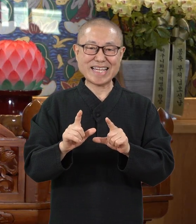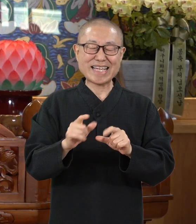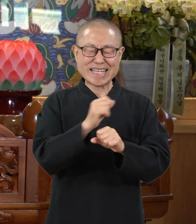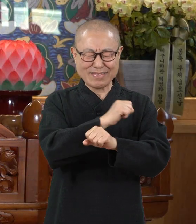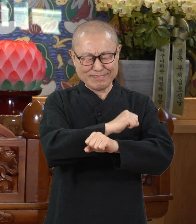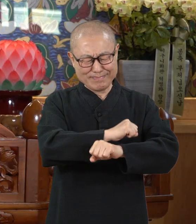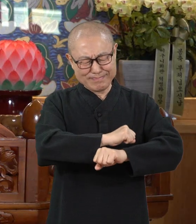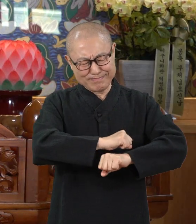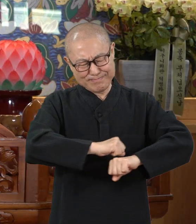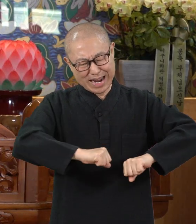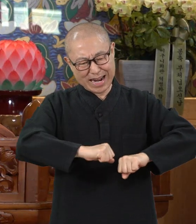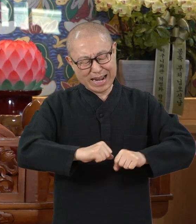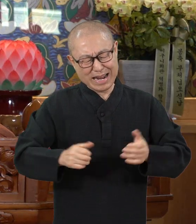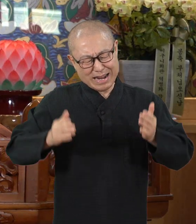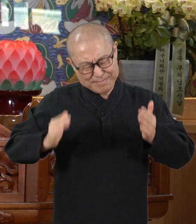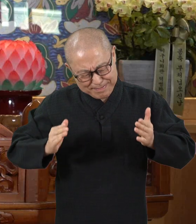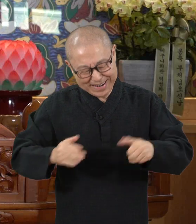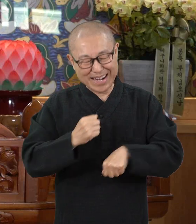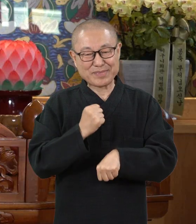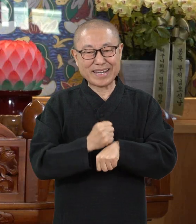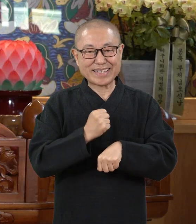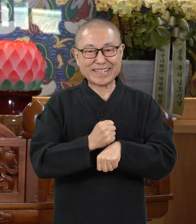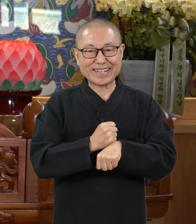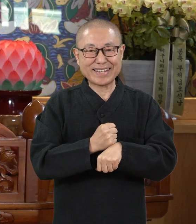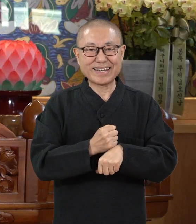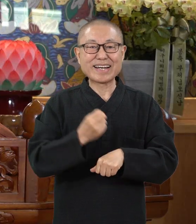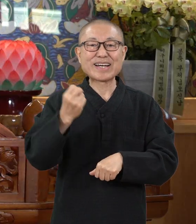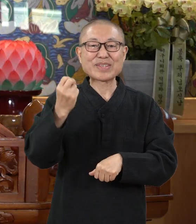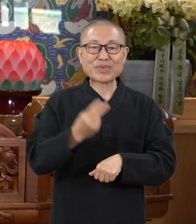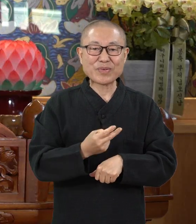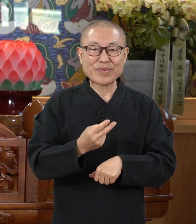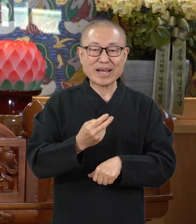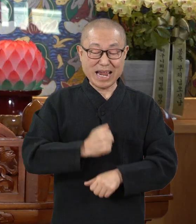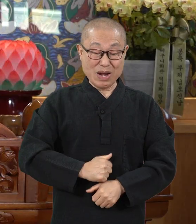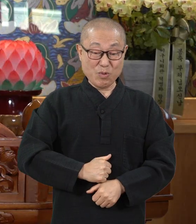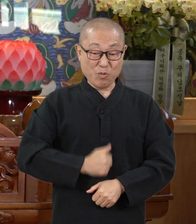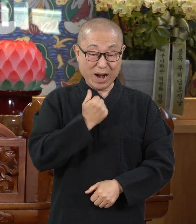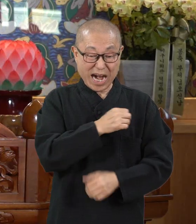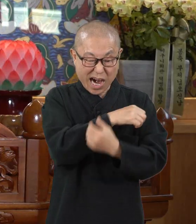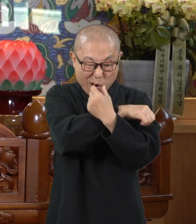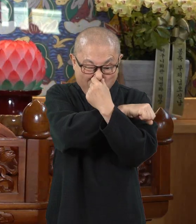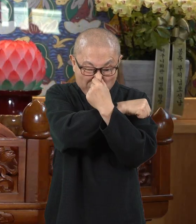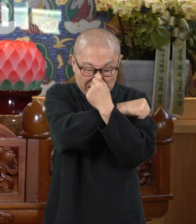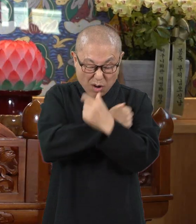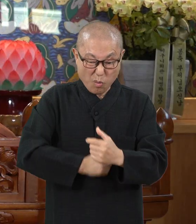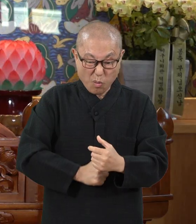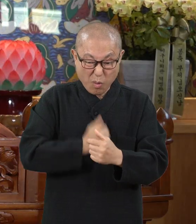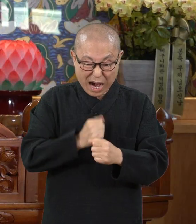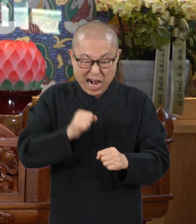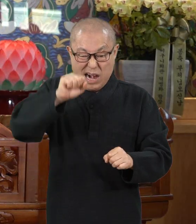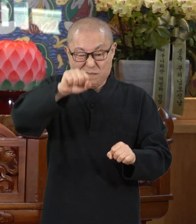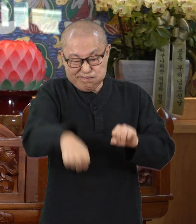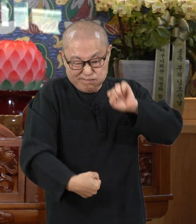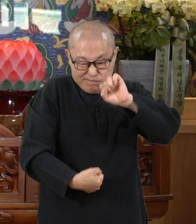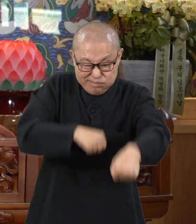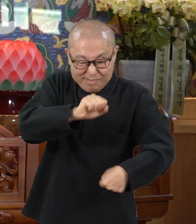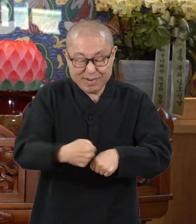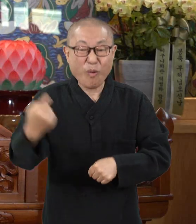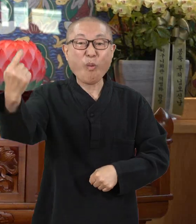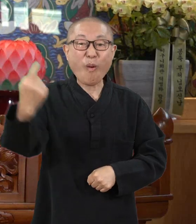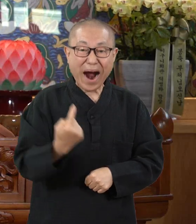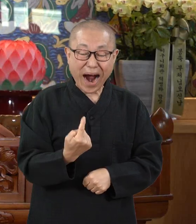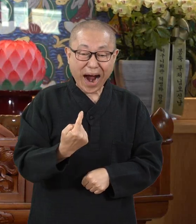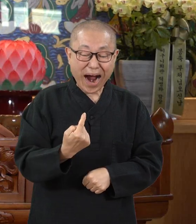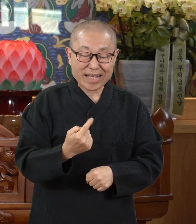막 뛰어가면서 그러면서 성난 코끼리가 달려오지요. 그래 그